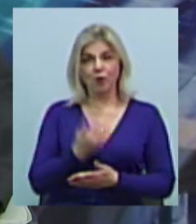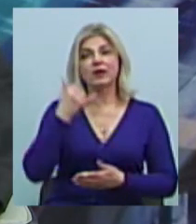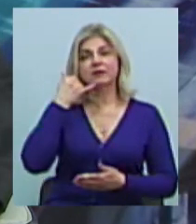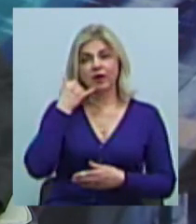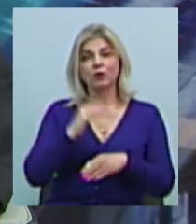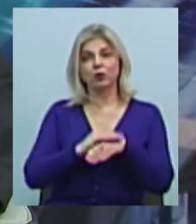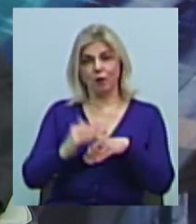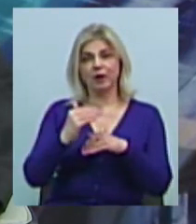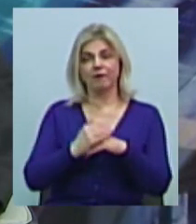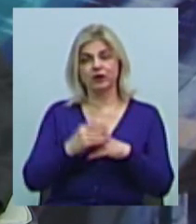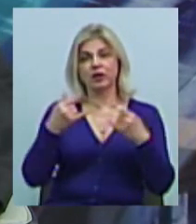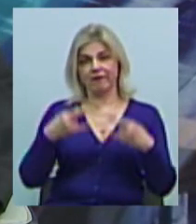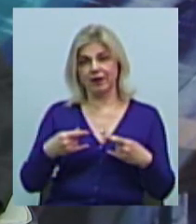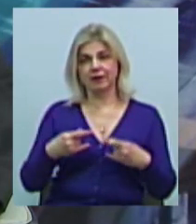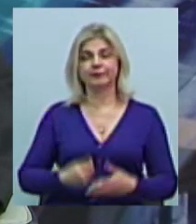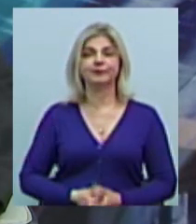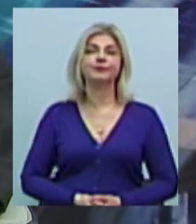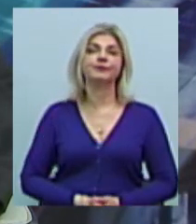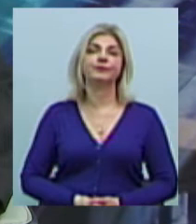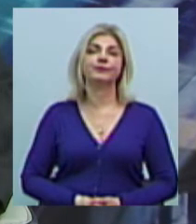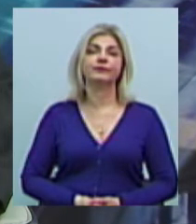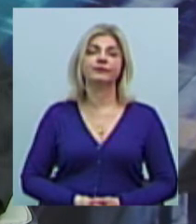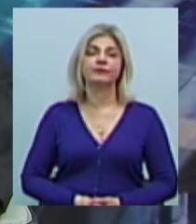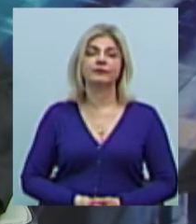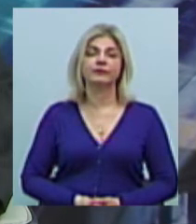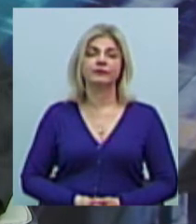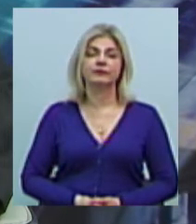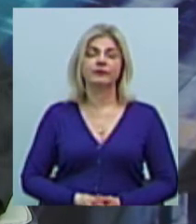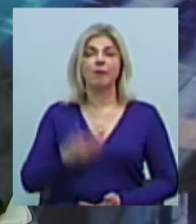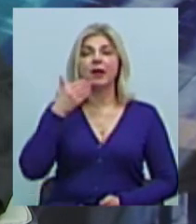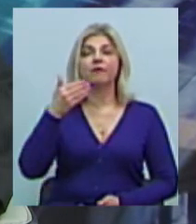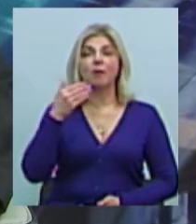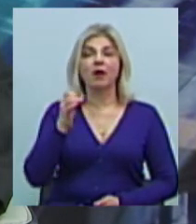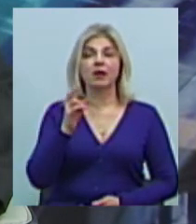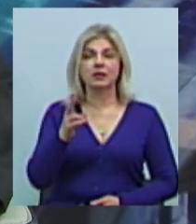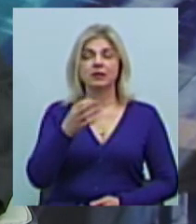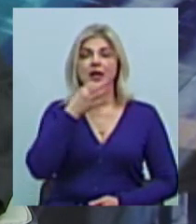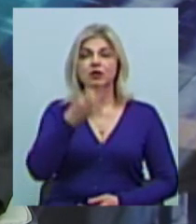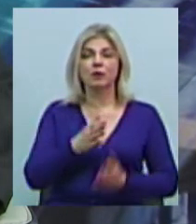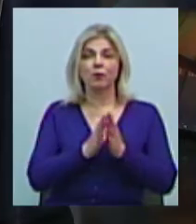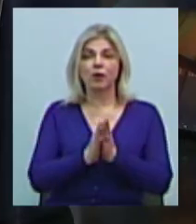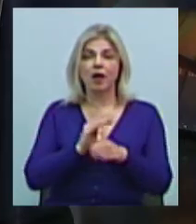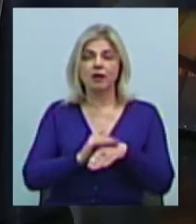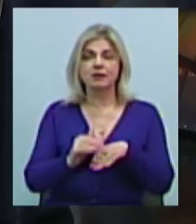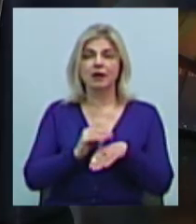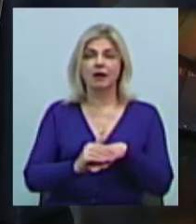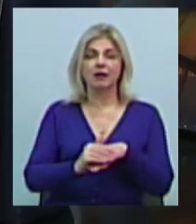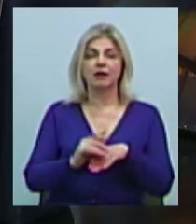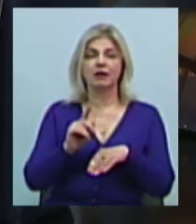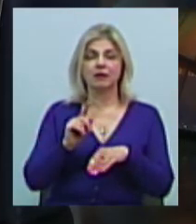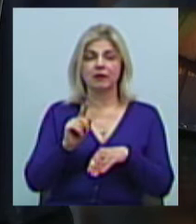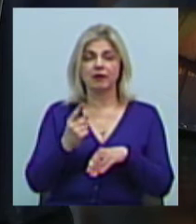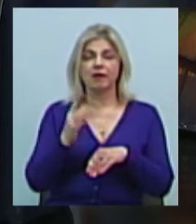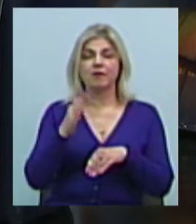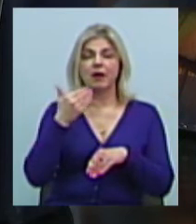ви в ефірі. Алло. Добрий вечір. Добрий вечір. Первомайськ, Первомайськ. Скажіть, будь ласка, чого в